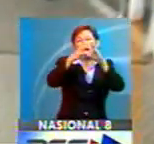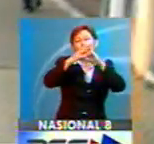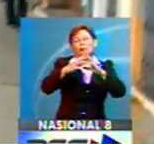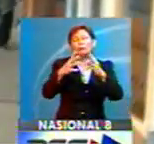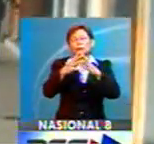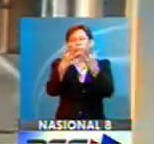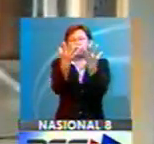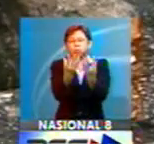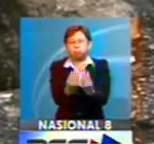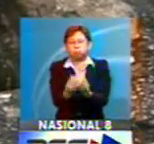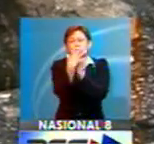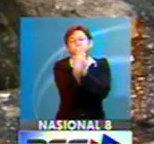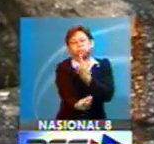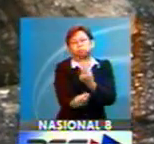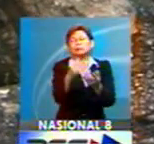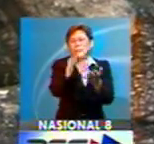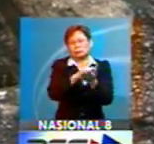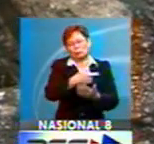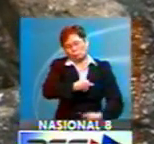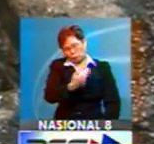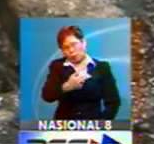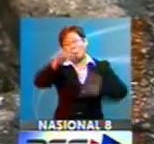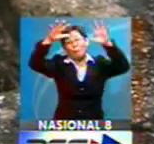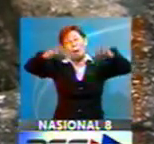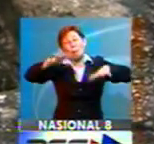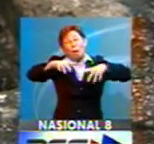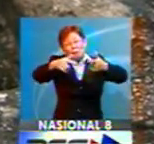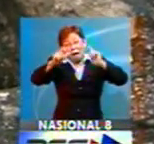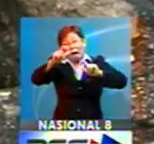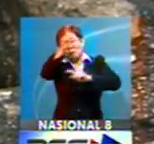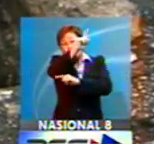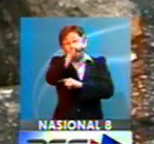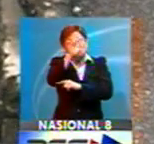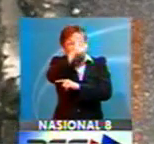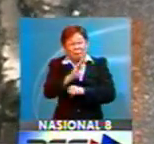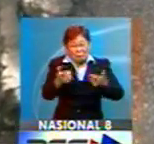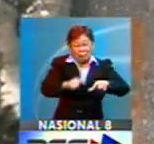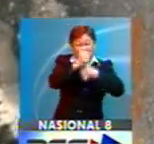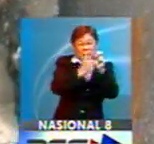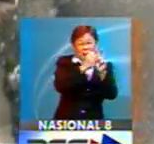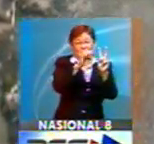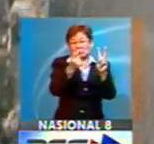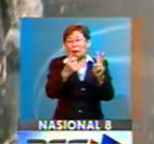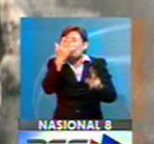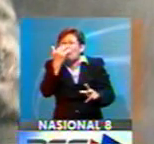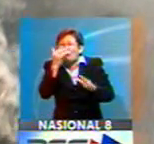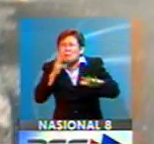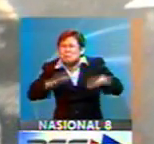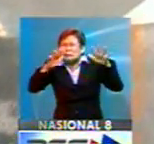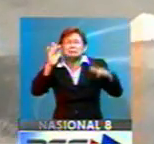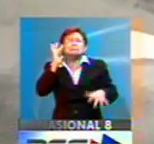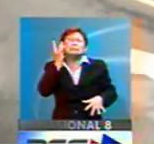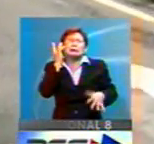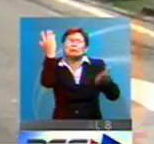Situasi itu mendatangkan kerugian besar. Katanya banjir kilat tidak pernah berlaku sebelum 2011 dan puncanya masih belum diketahui.